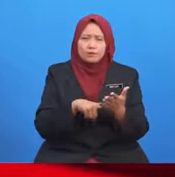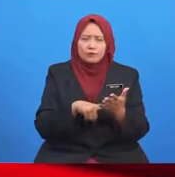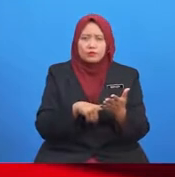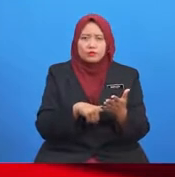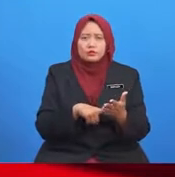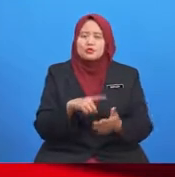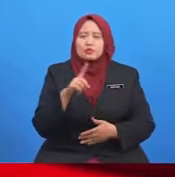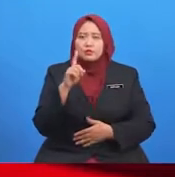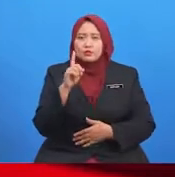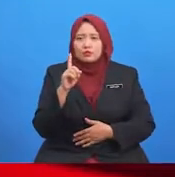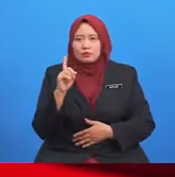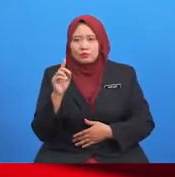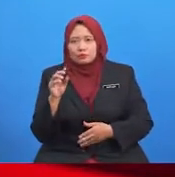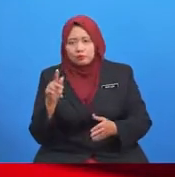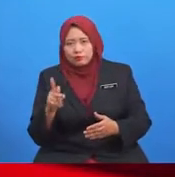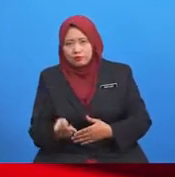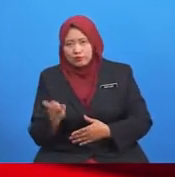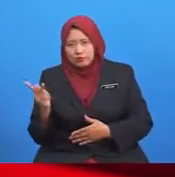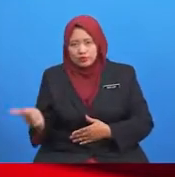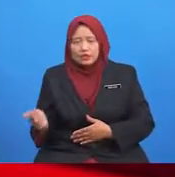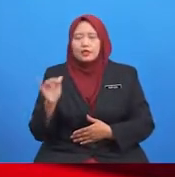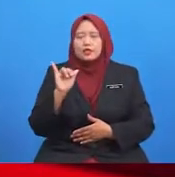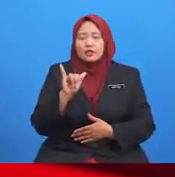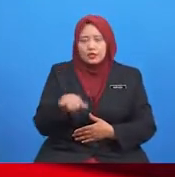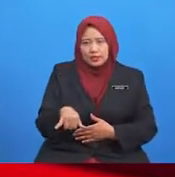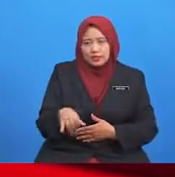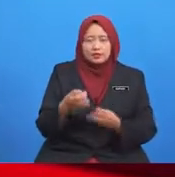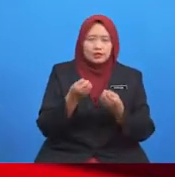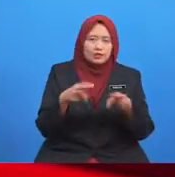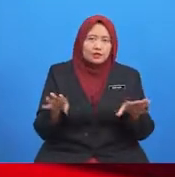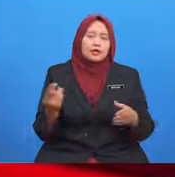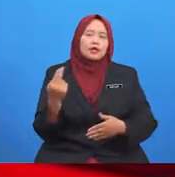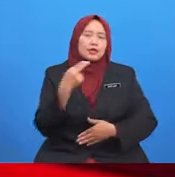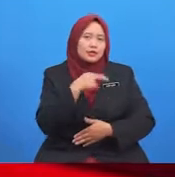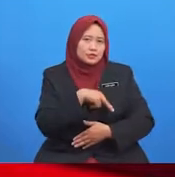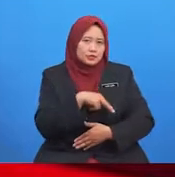pernah dihasilkan bagi masalah yang dikaji atau tidak?